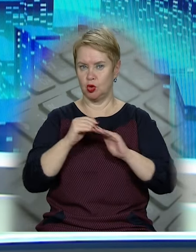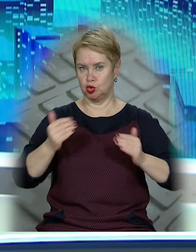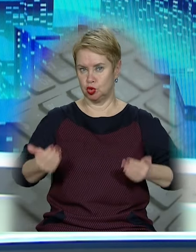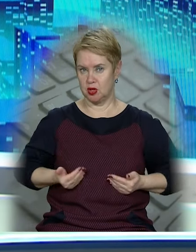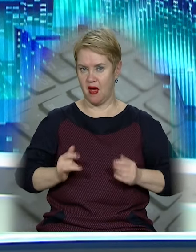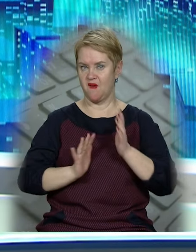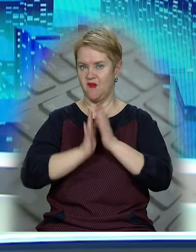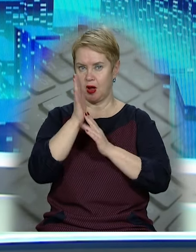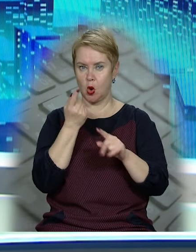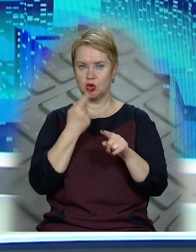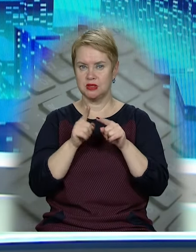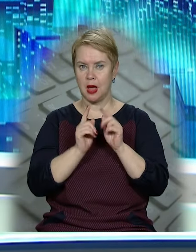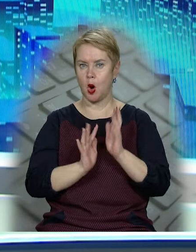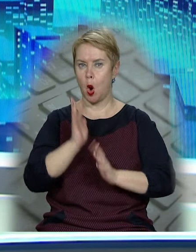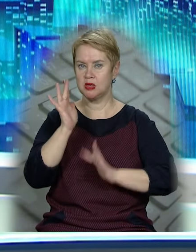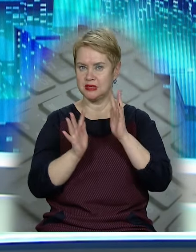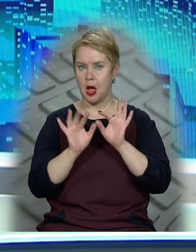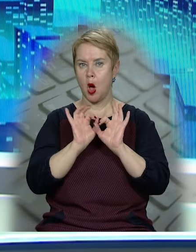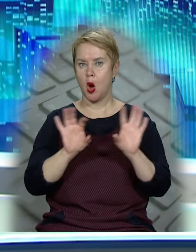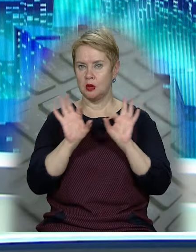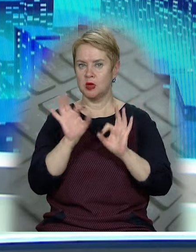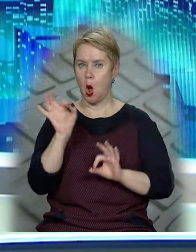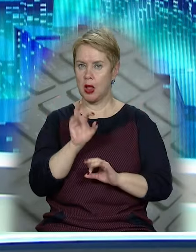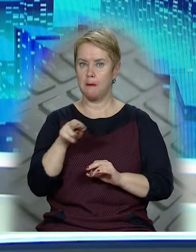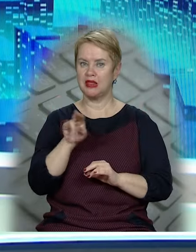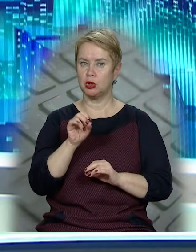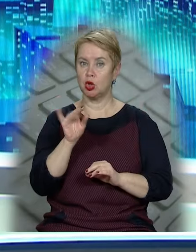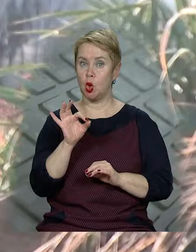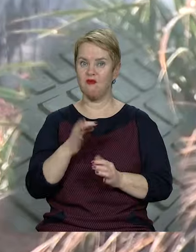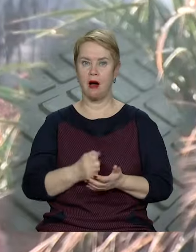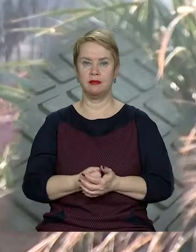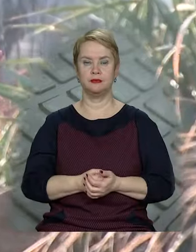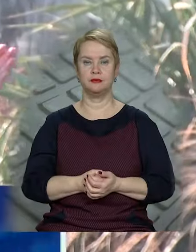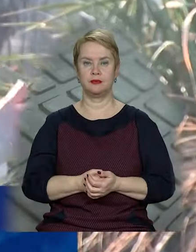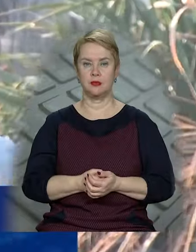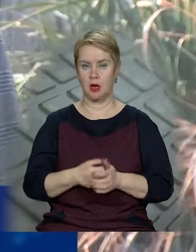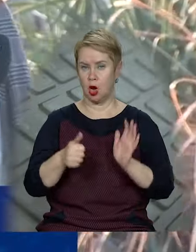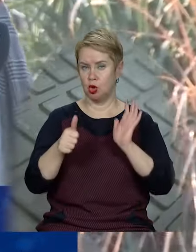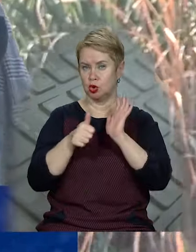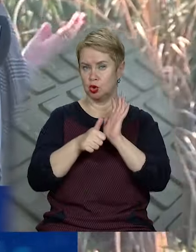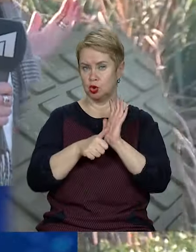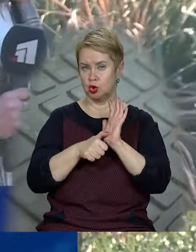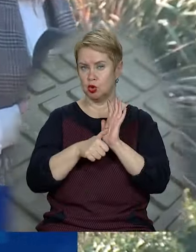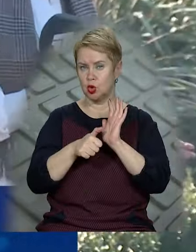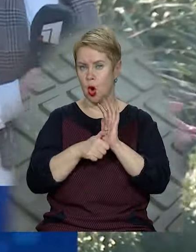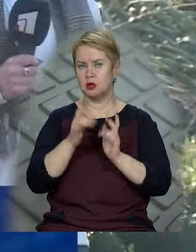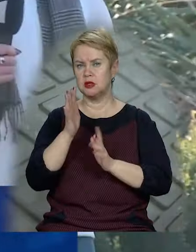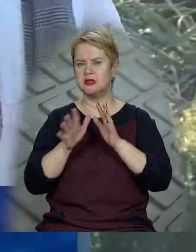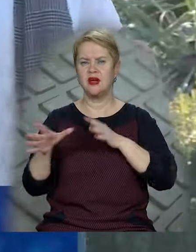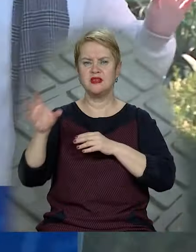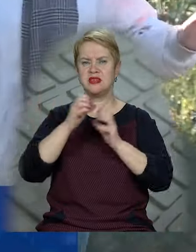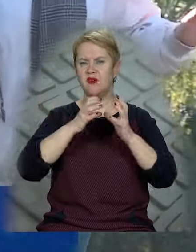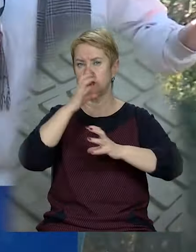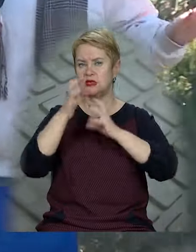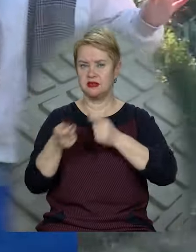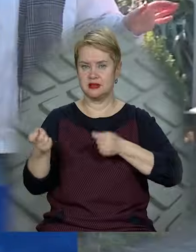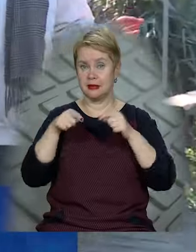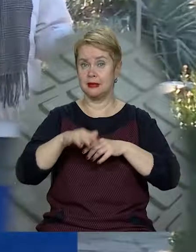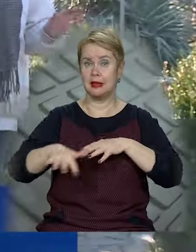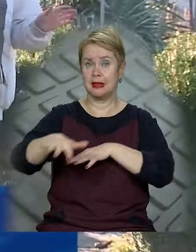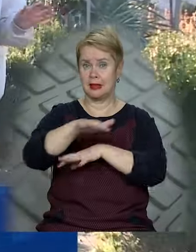і вирощує ці рослини, розповість Олена Петроченкова. Близько 6 сотень рослин з усього світу ростуть ось тут, на